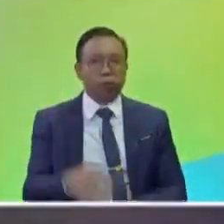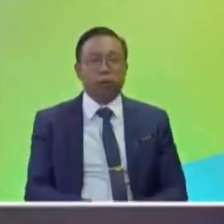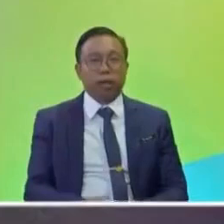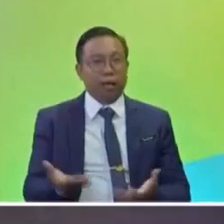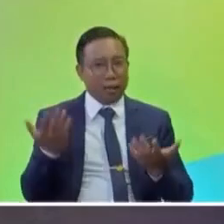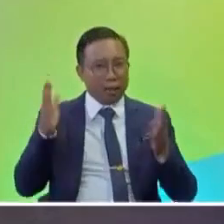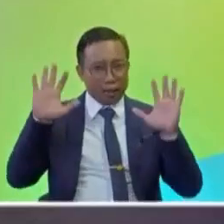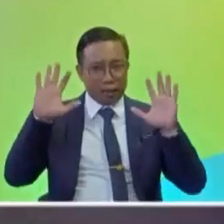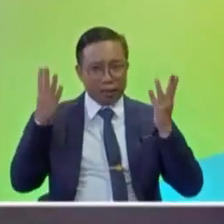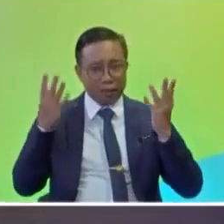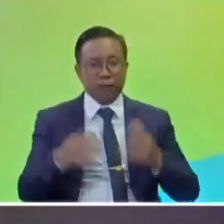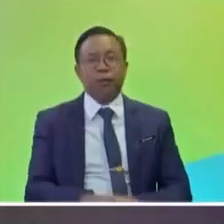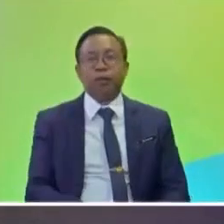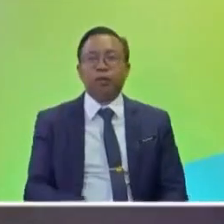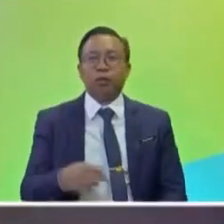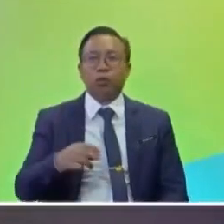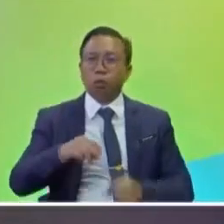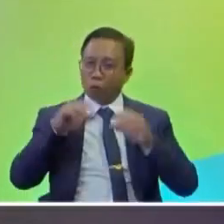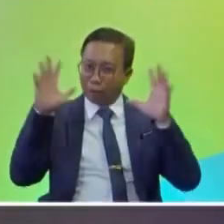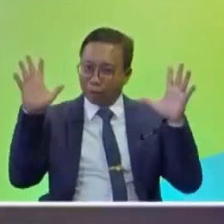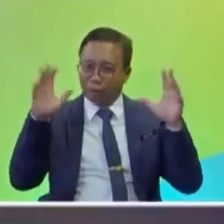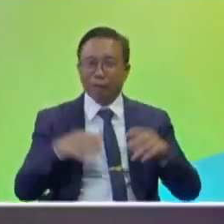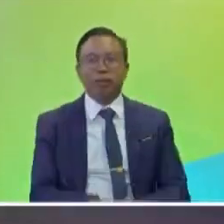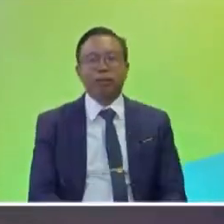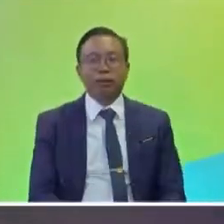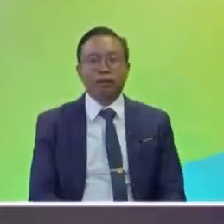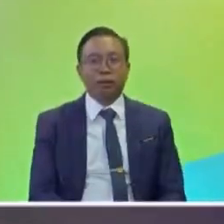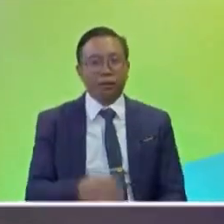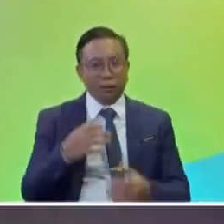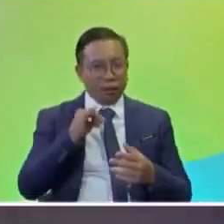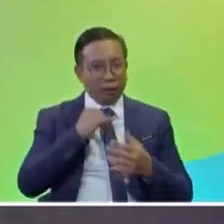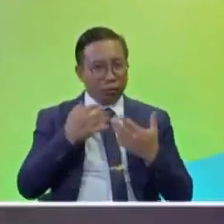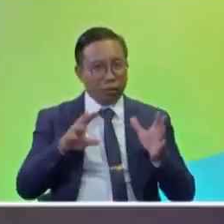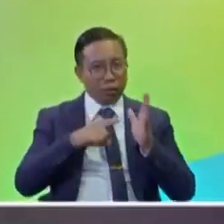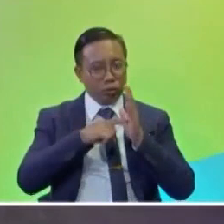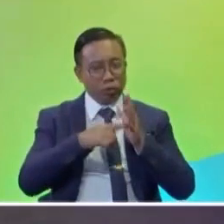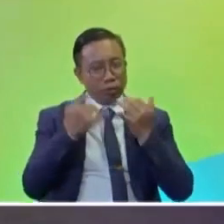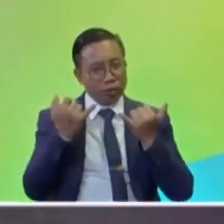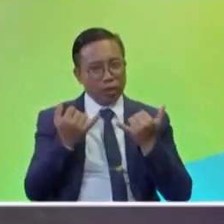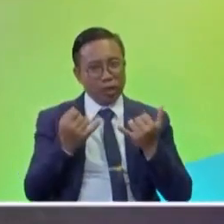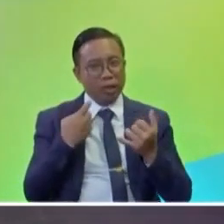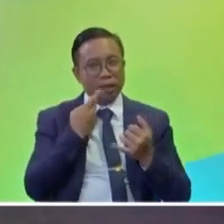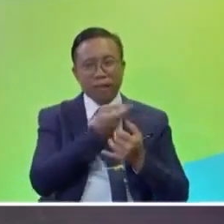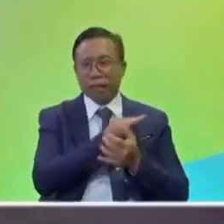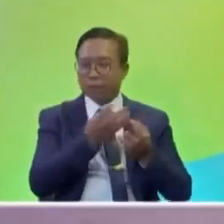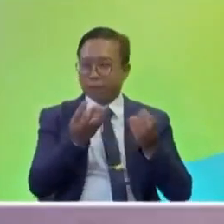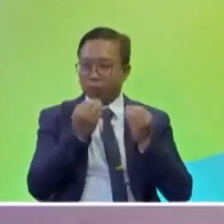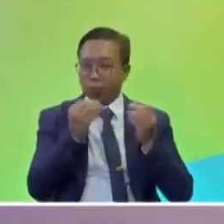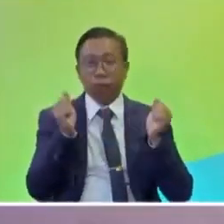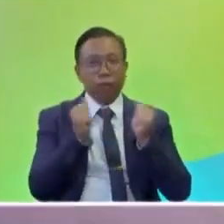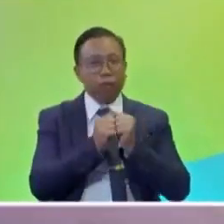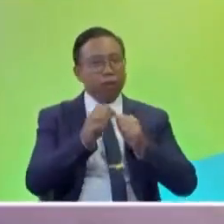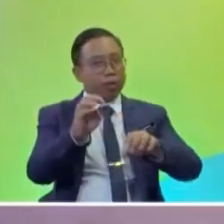tangan. Okey. Hore! Saya dah tunjuk pergerakan. Sekarang kita nak buat dengan muzik